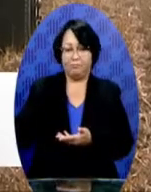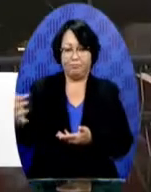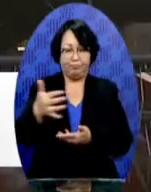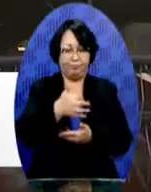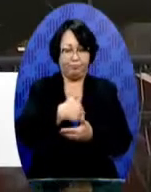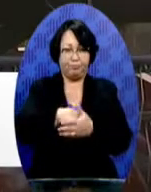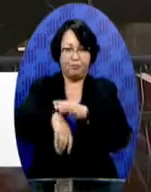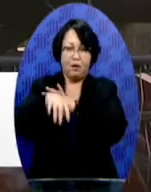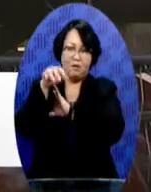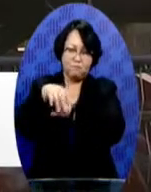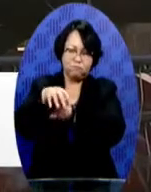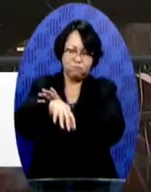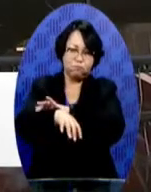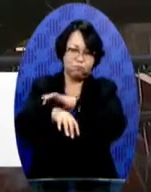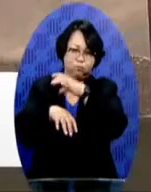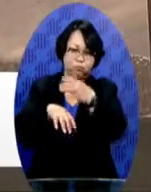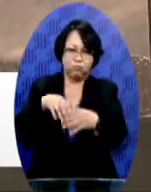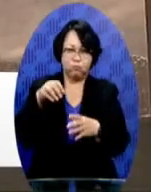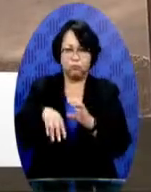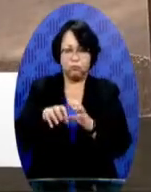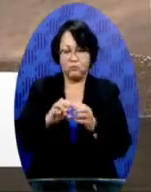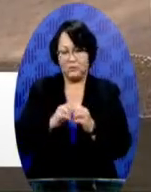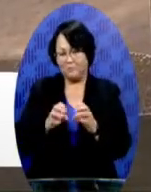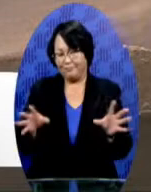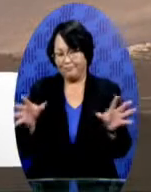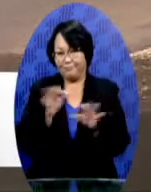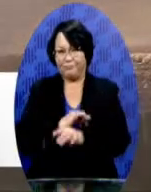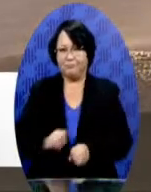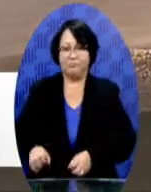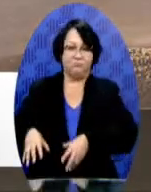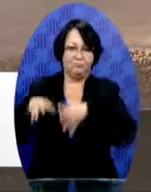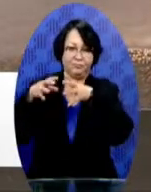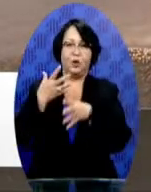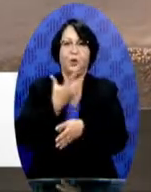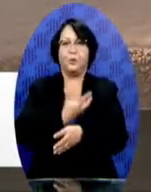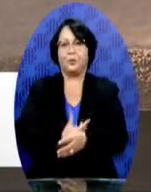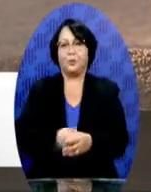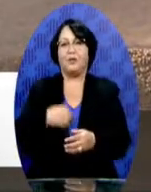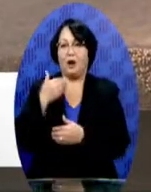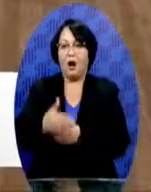байна. Төлөвлөсөн ургацаа хураагаад авчихвал гурил болон төмөс манжингийнхаа